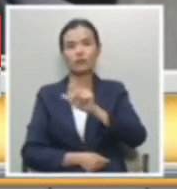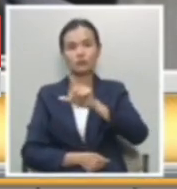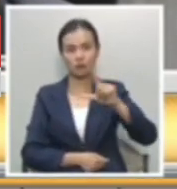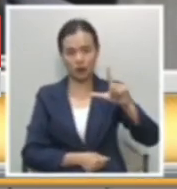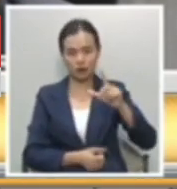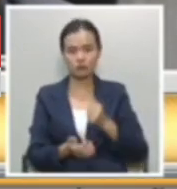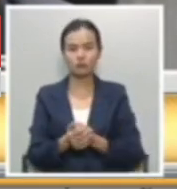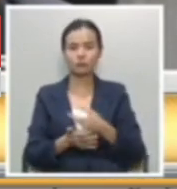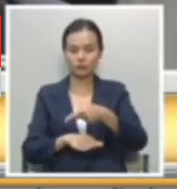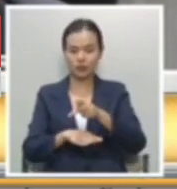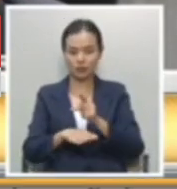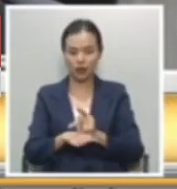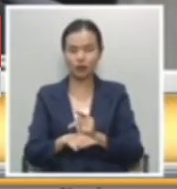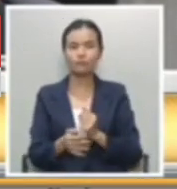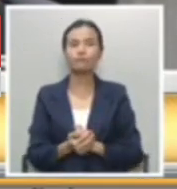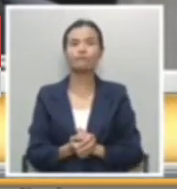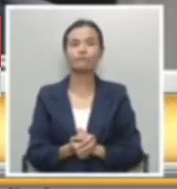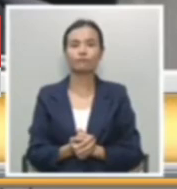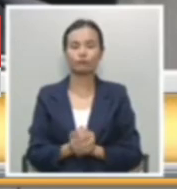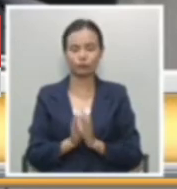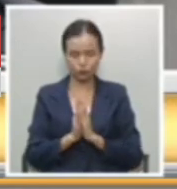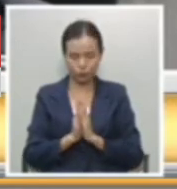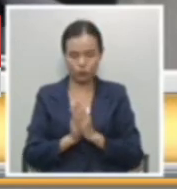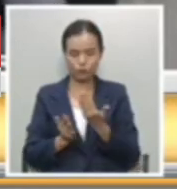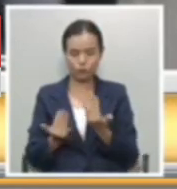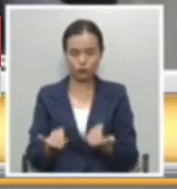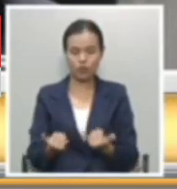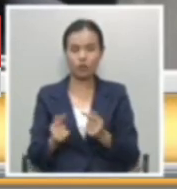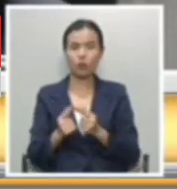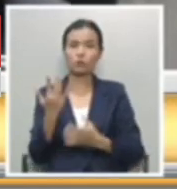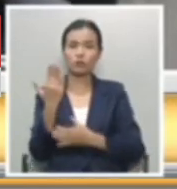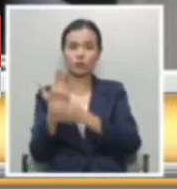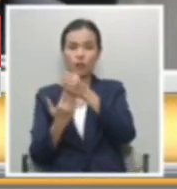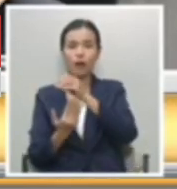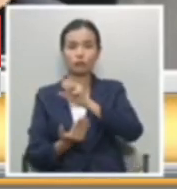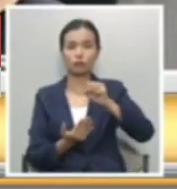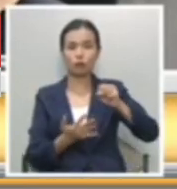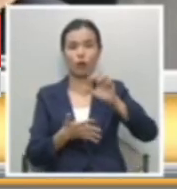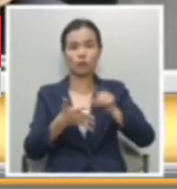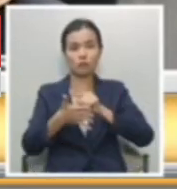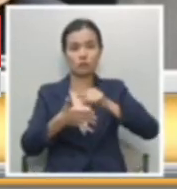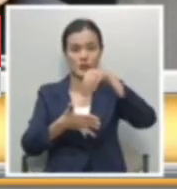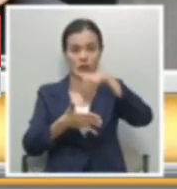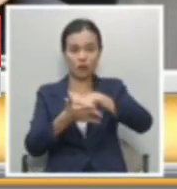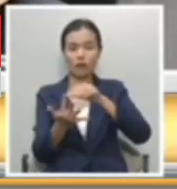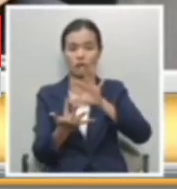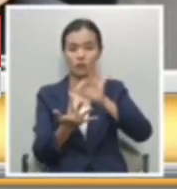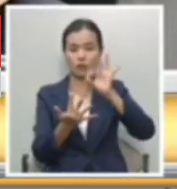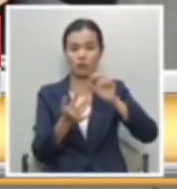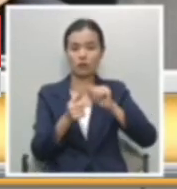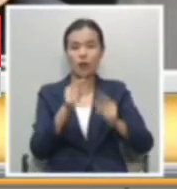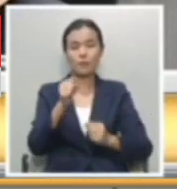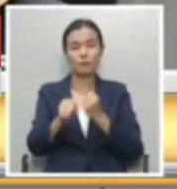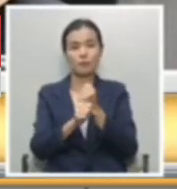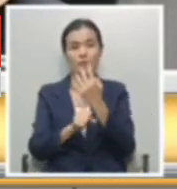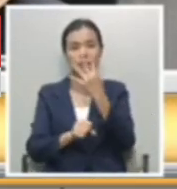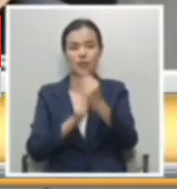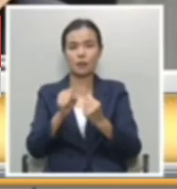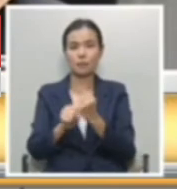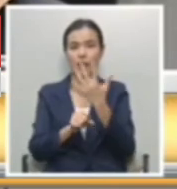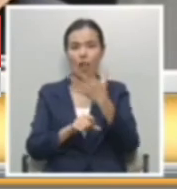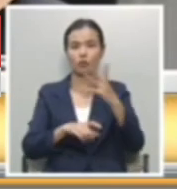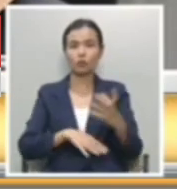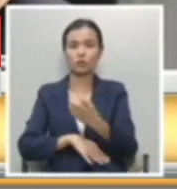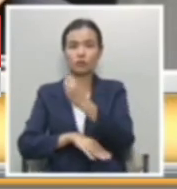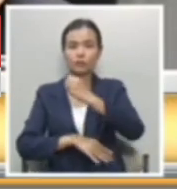านประธานที่เคารพครับวันนี้เป็นสภาซึ่งมาจากการเลือกตั้งนะครับในอดีตที่ผ่านมา 4-5 ปีหลังการปฏิวัติรัฐประห